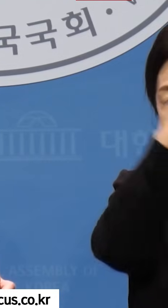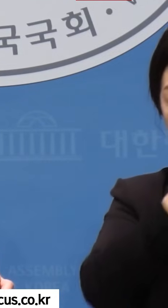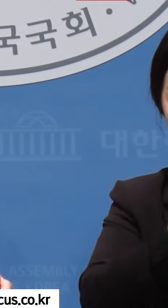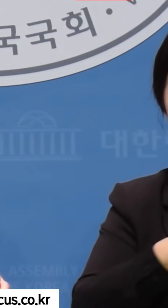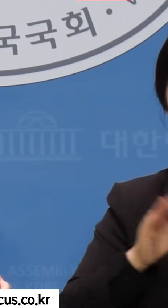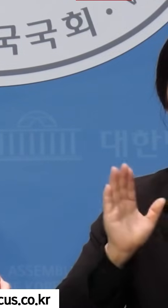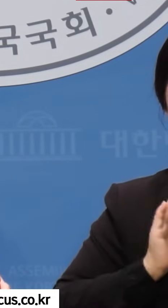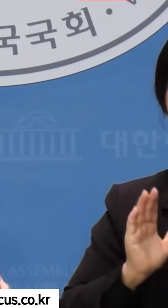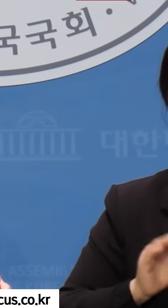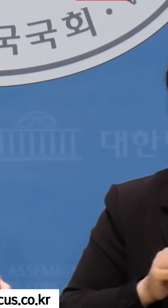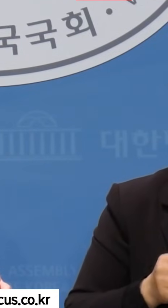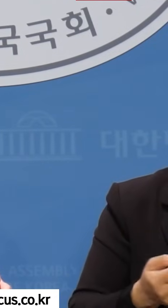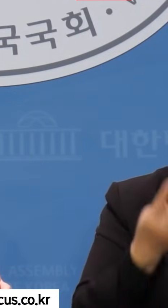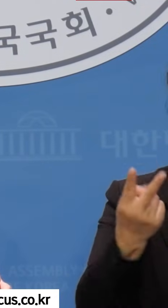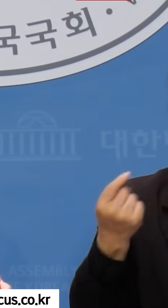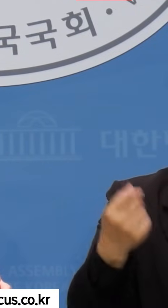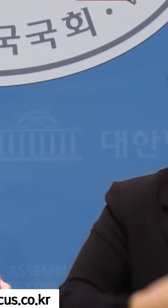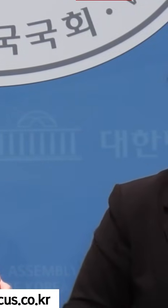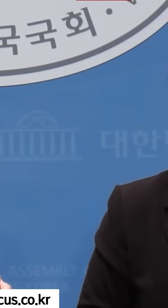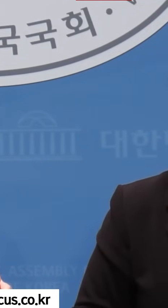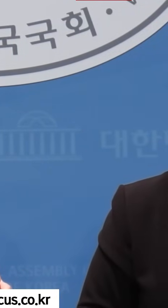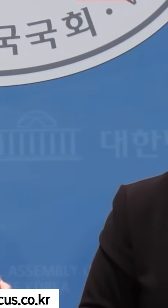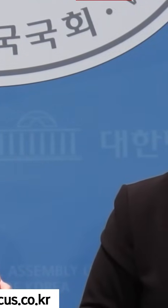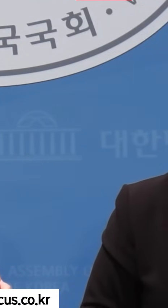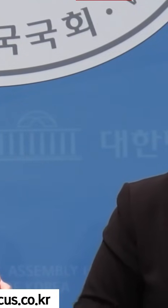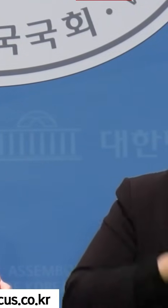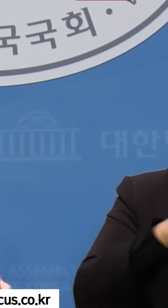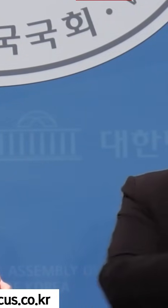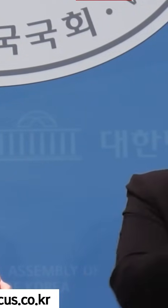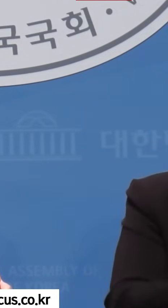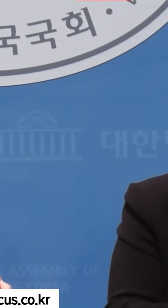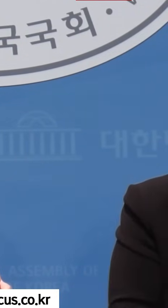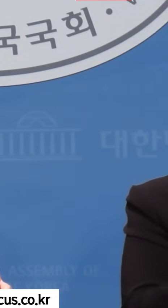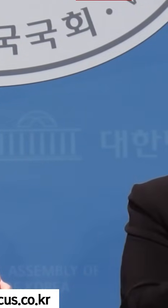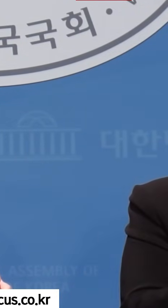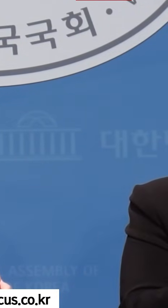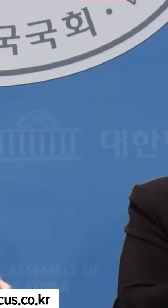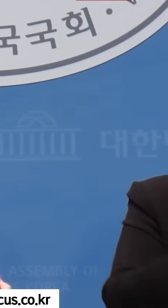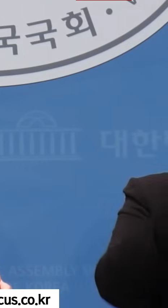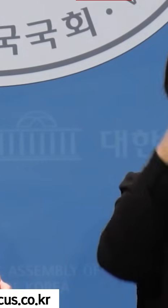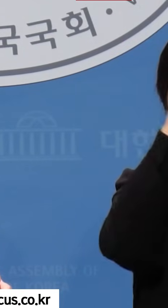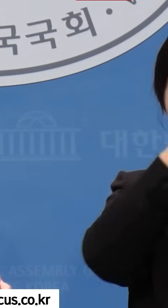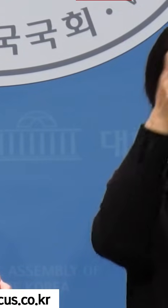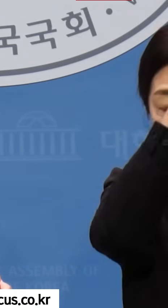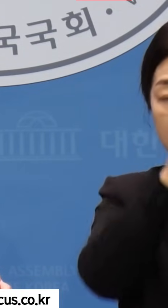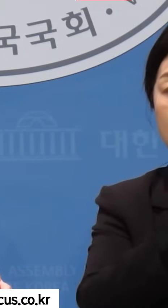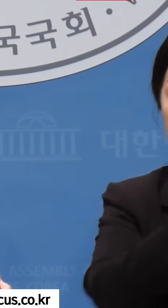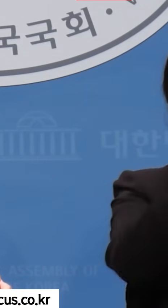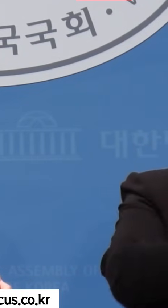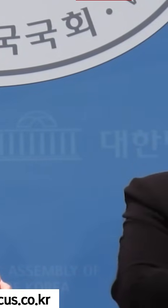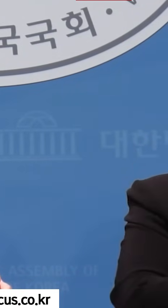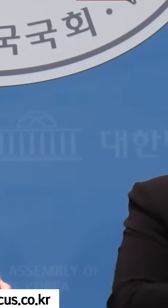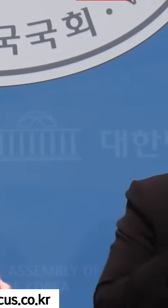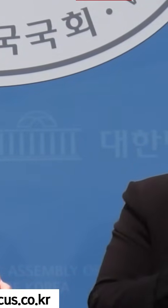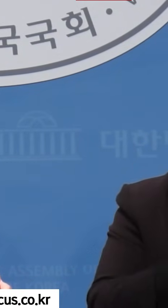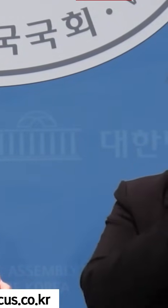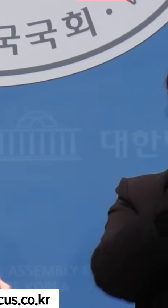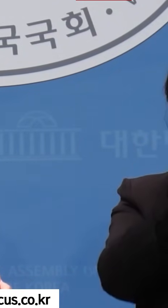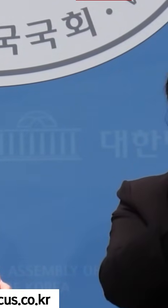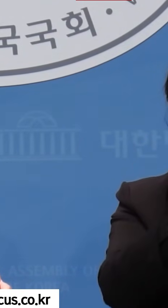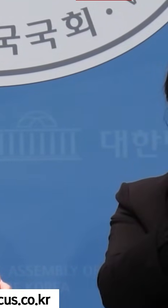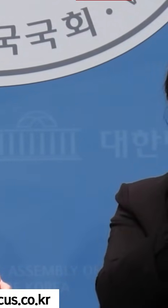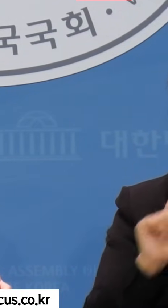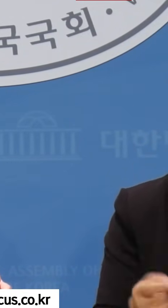그 국정농단 사건을 수사하고 기소하고 했던 이후로 가장 혜택을 많이 본 사람이